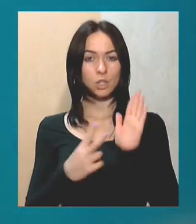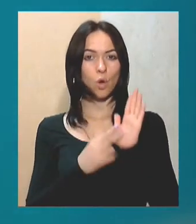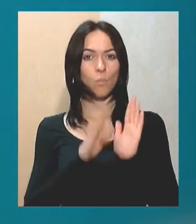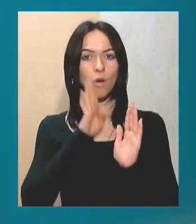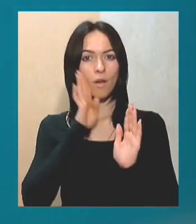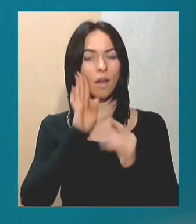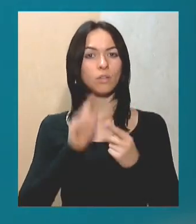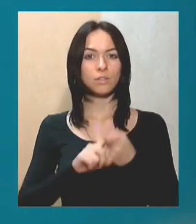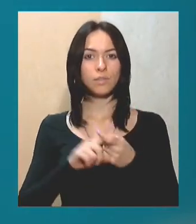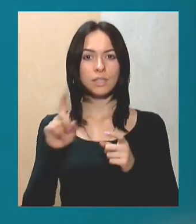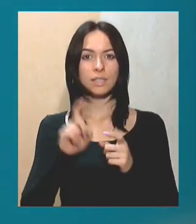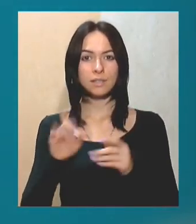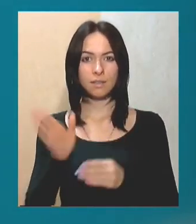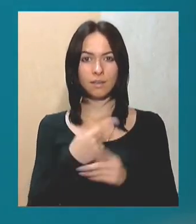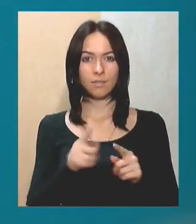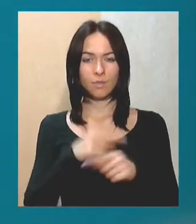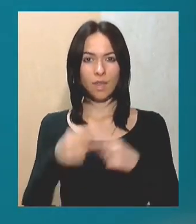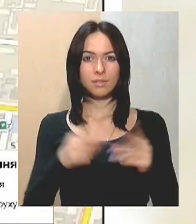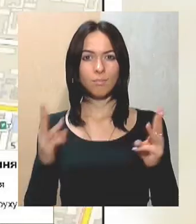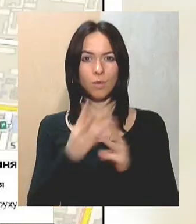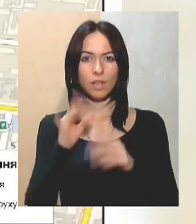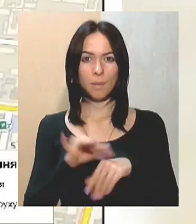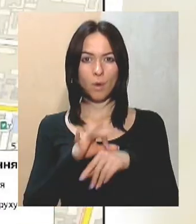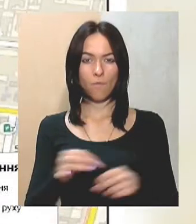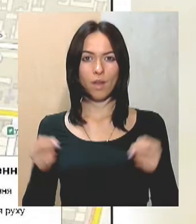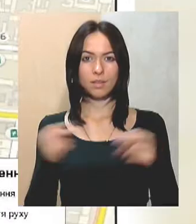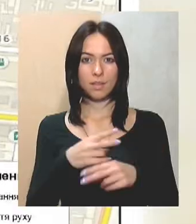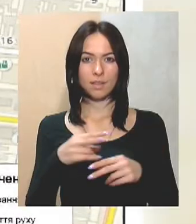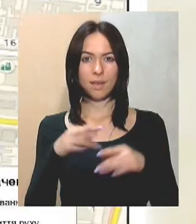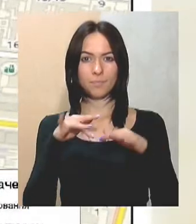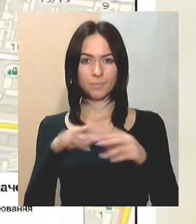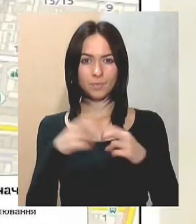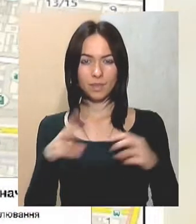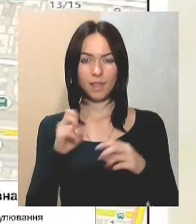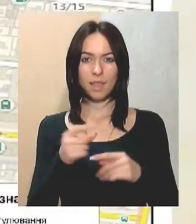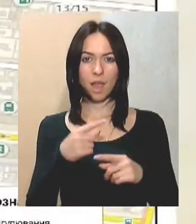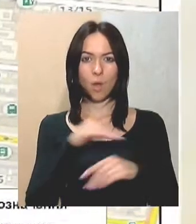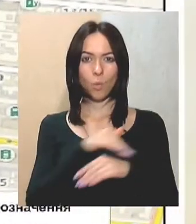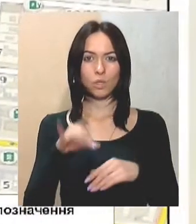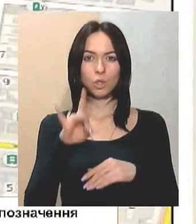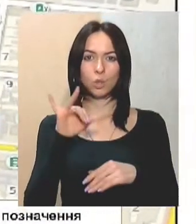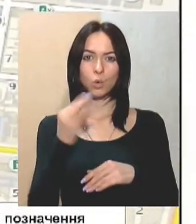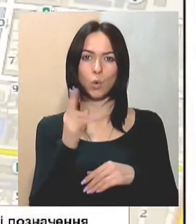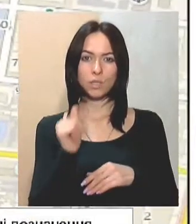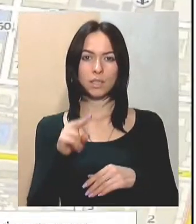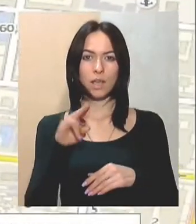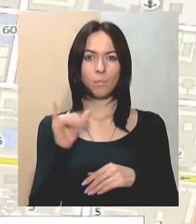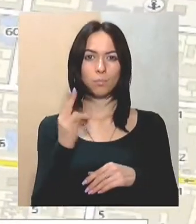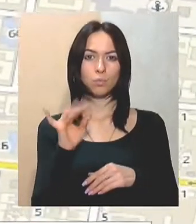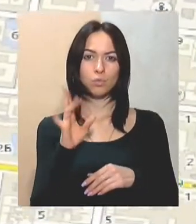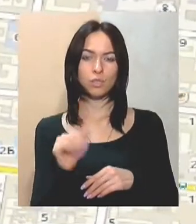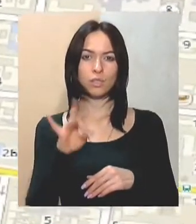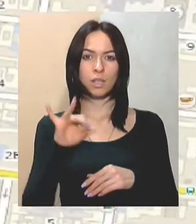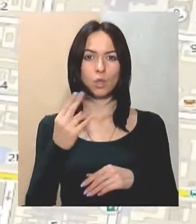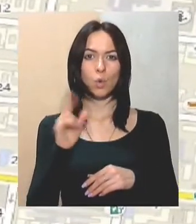з ліквідацією наслідків пожежі та проведенням слідчих дій на ділянці вулиць Троїцька-Пушкінська та Троїцька-Осипова перекрили